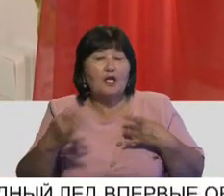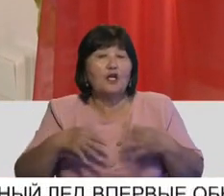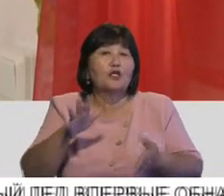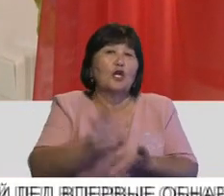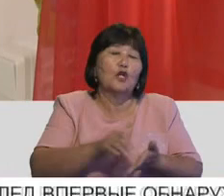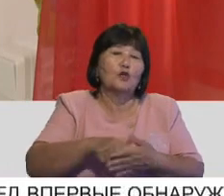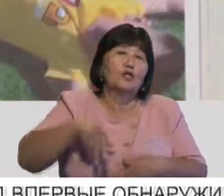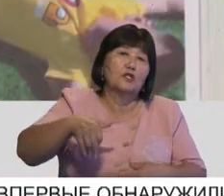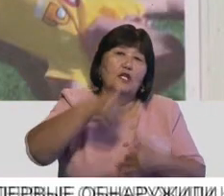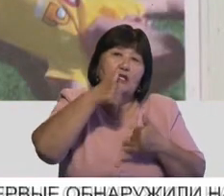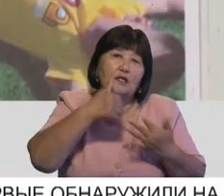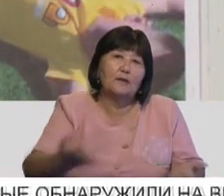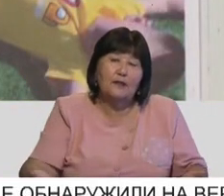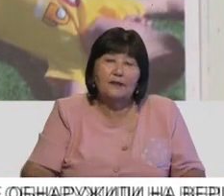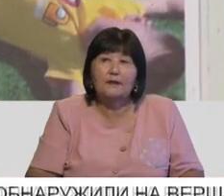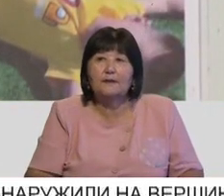нарушения опорно-двигательного